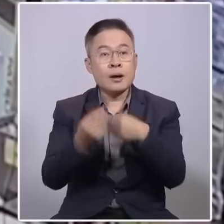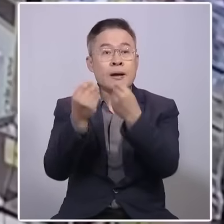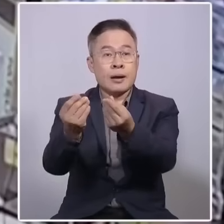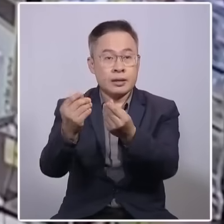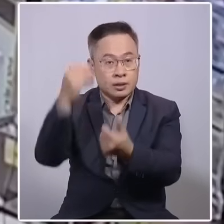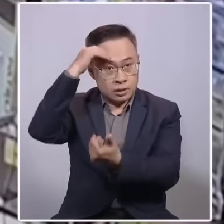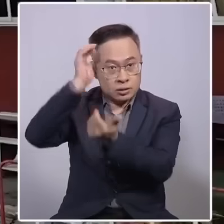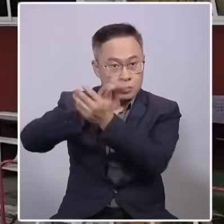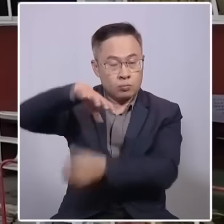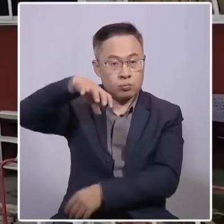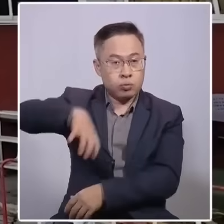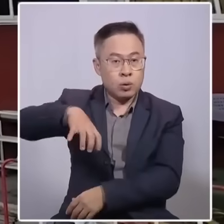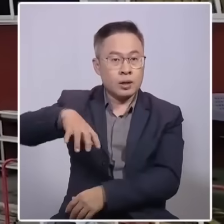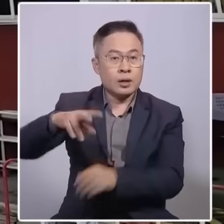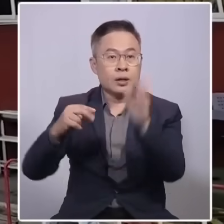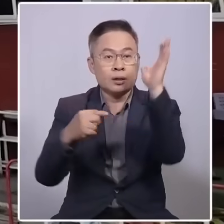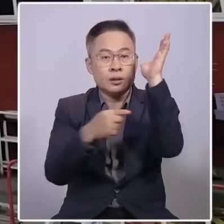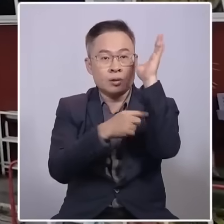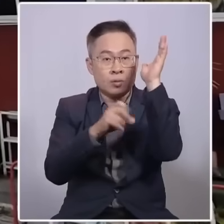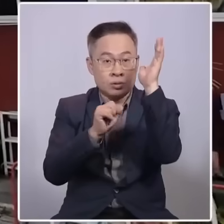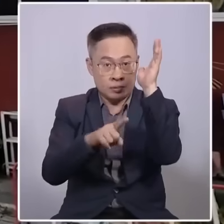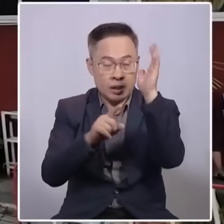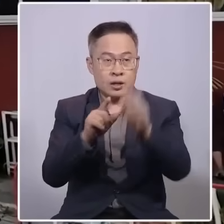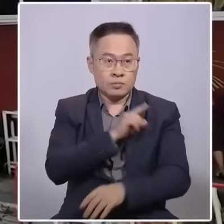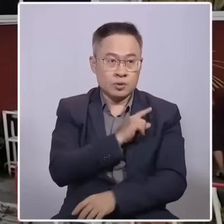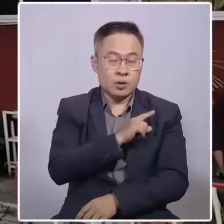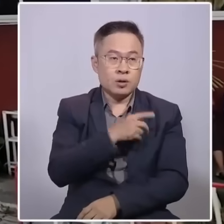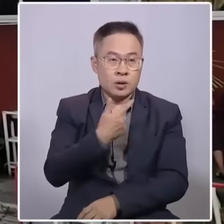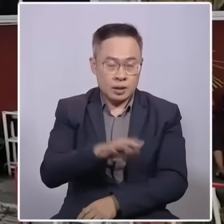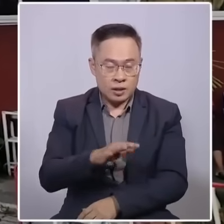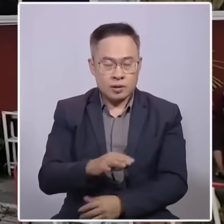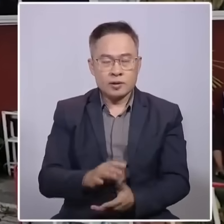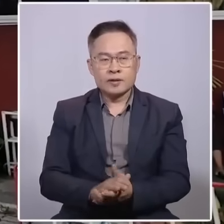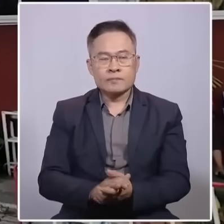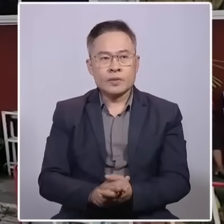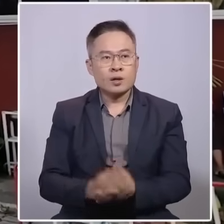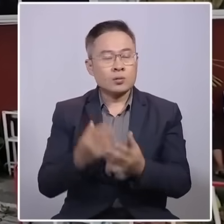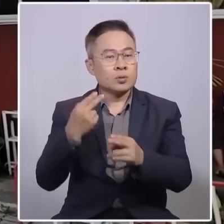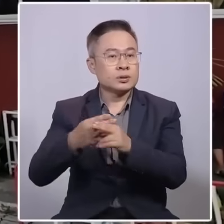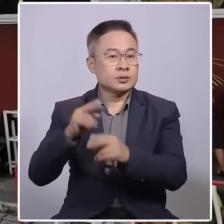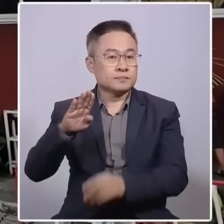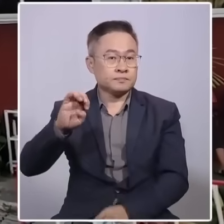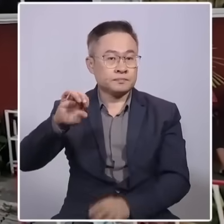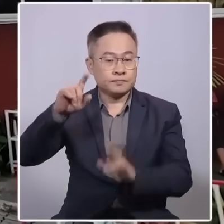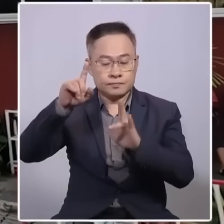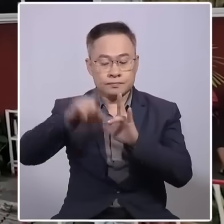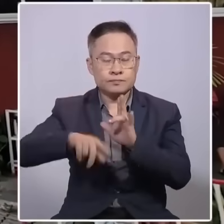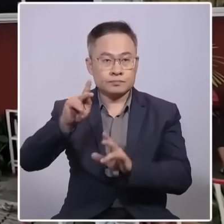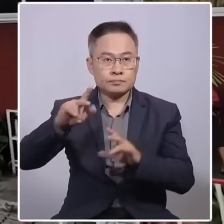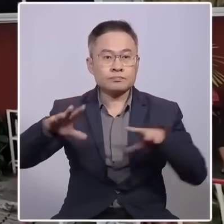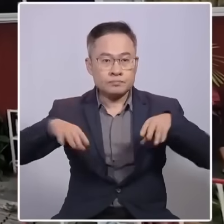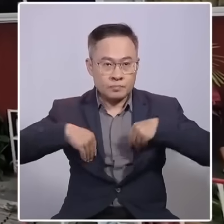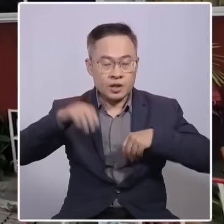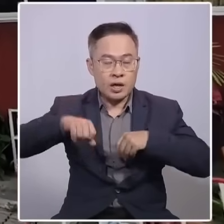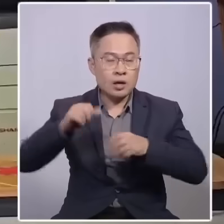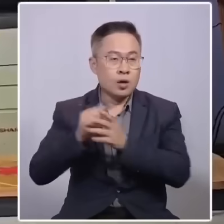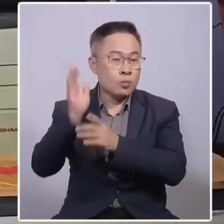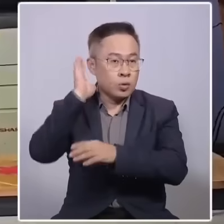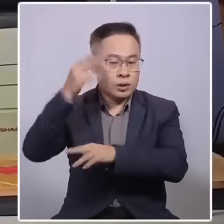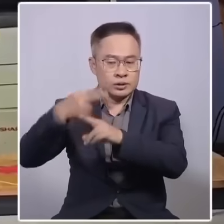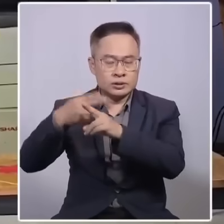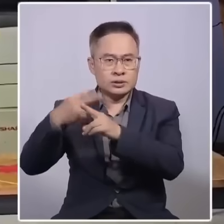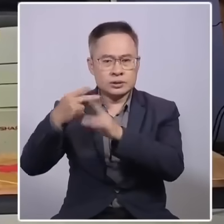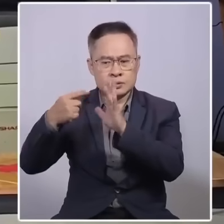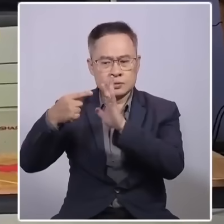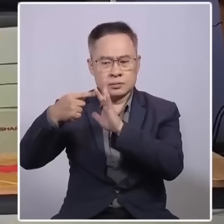สำนวนคดีเพิ่มเติมนายบิ๊กก็ออกมายอมรับนะครับว่ารู้จักและสนิทสนมกับเสี่ยแป้งมาตั้งแต่เด็กๆเนื่องจากคนเฒ่าคน